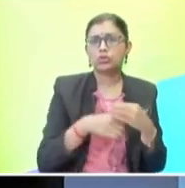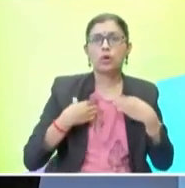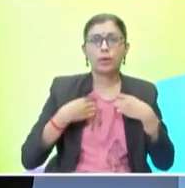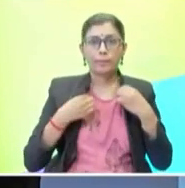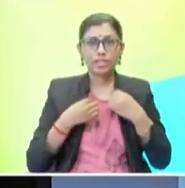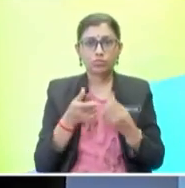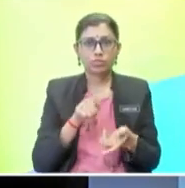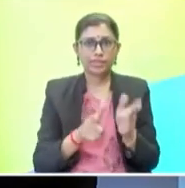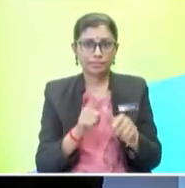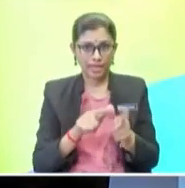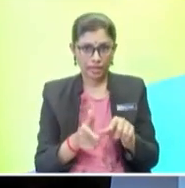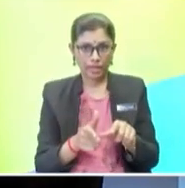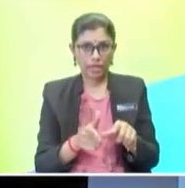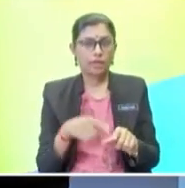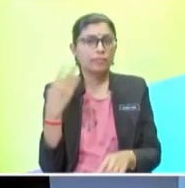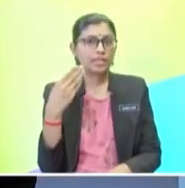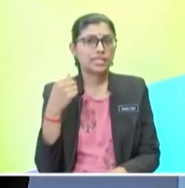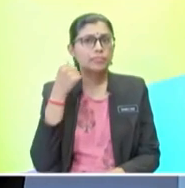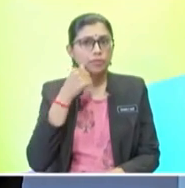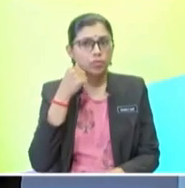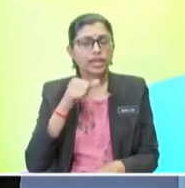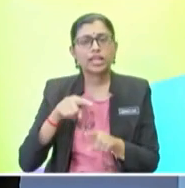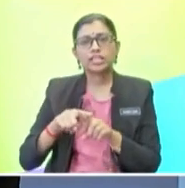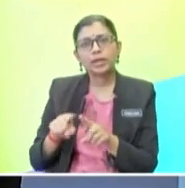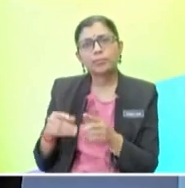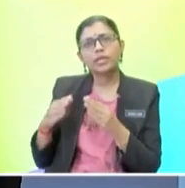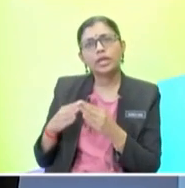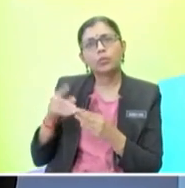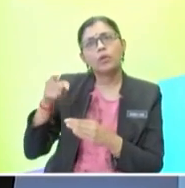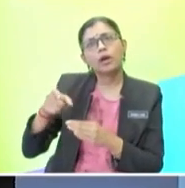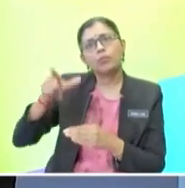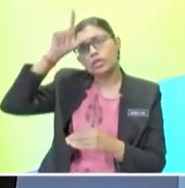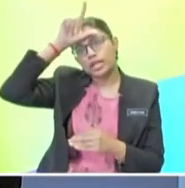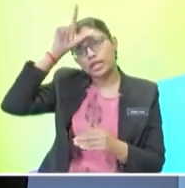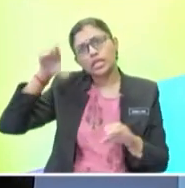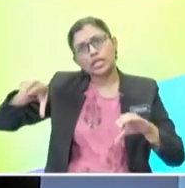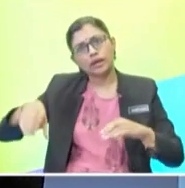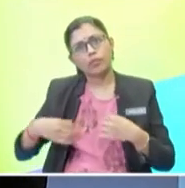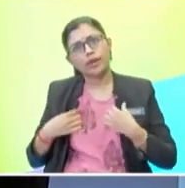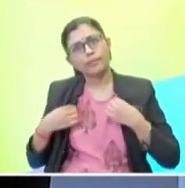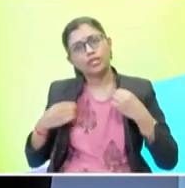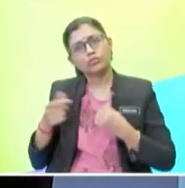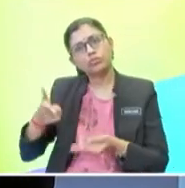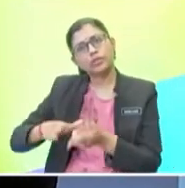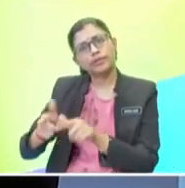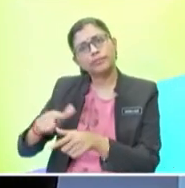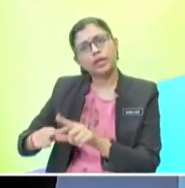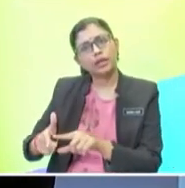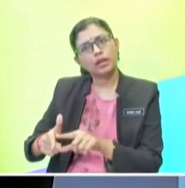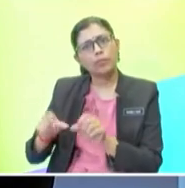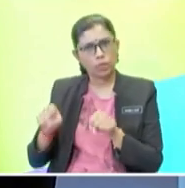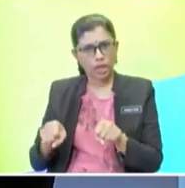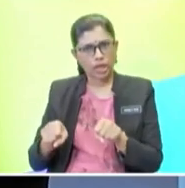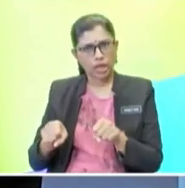lelaki? Cikgu nak tanya dengan Ammar. Ammar, boleh Ammar bagi tahu dengan cikgu? Kalau contoh Ammar membantu ibu masak di